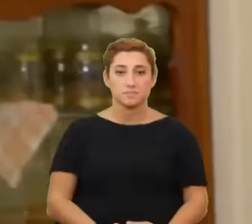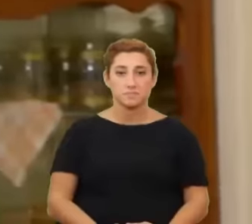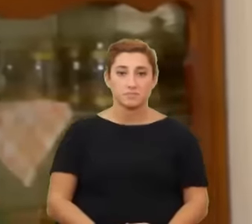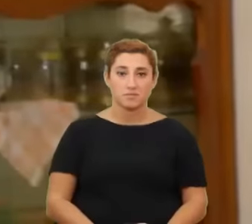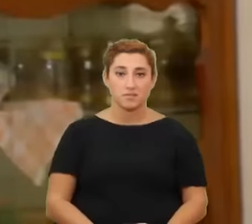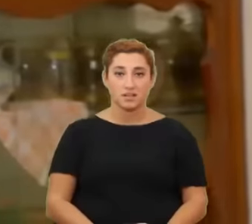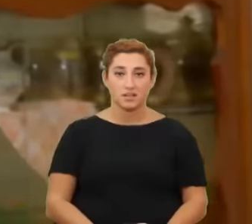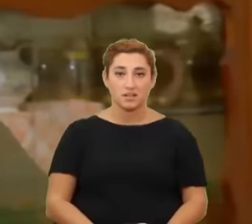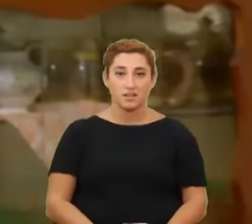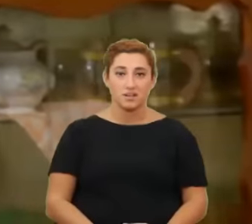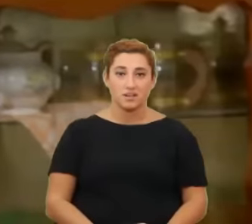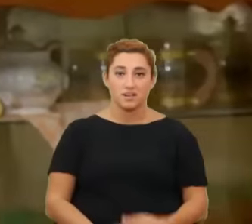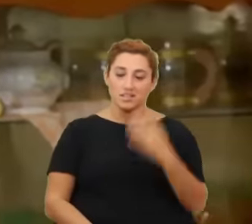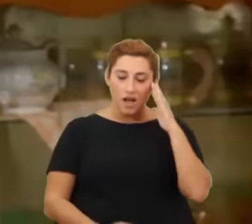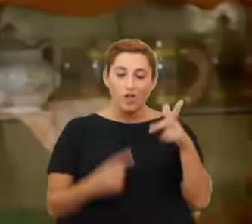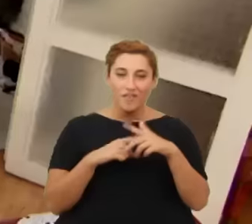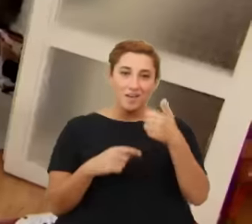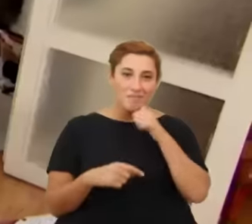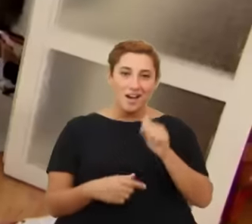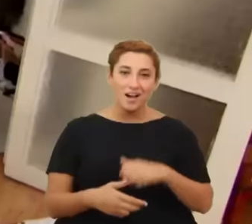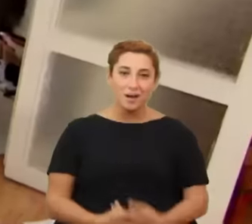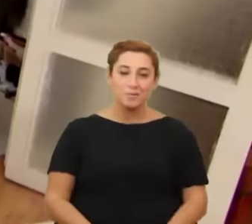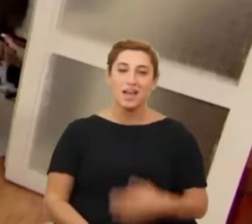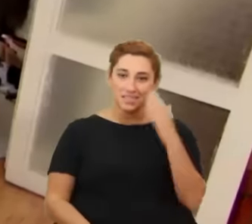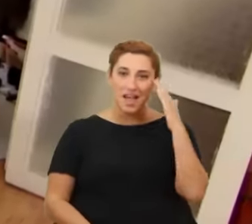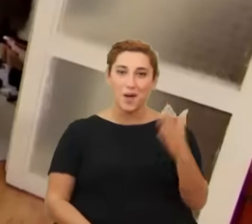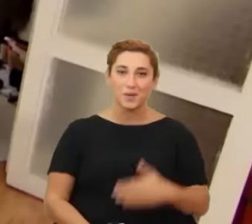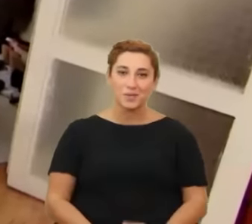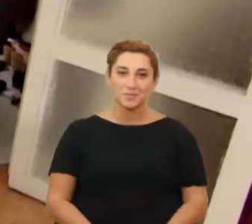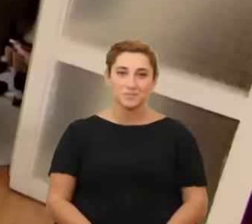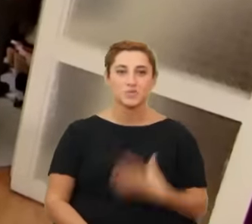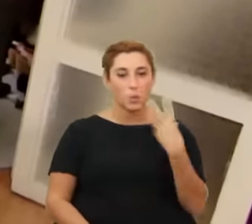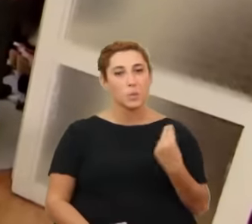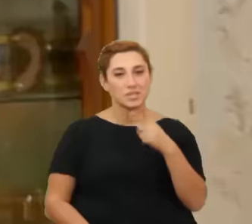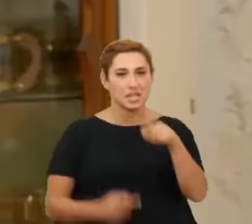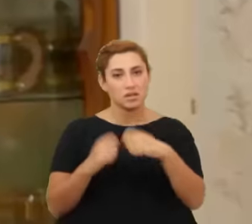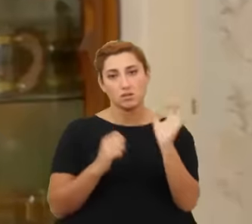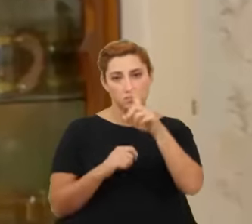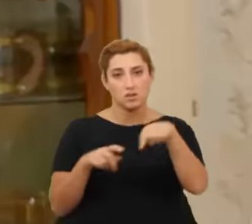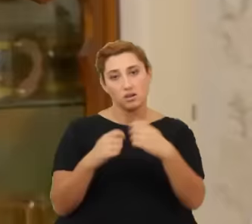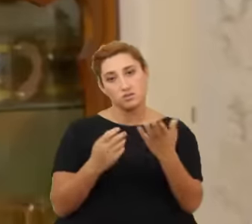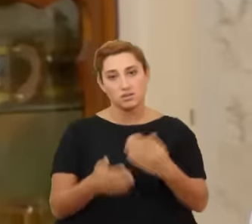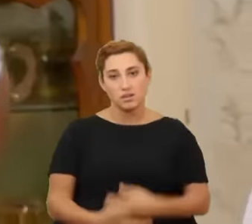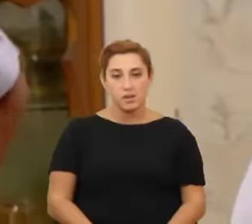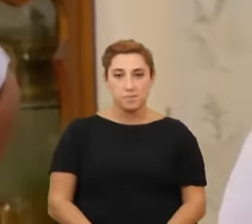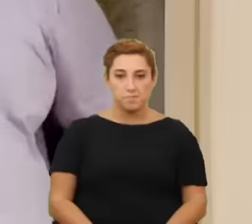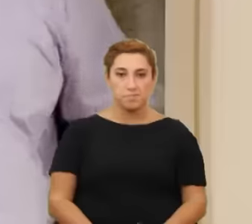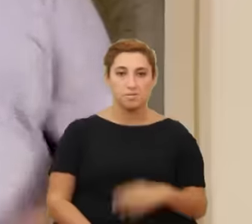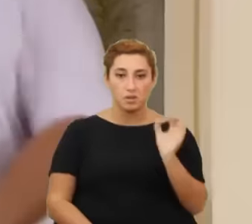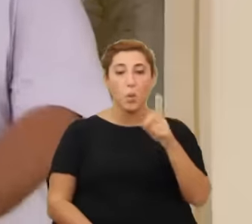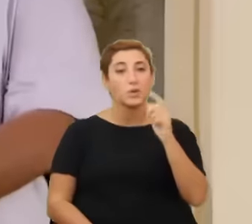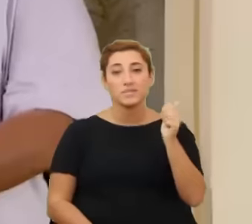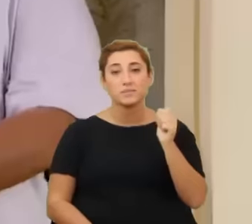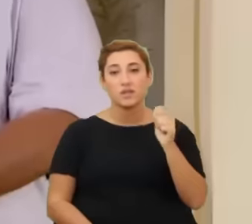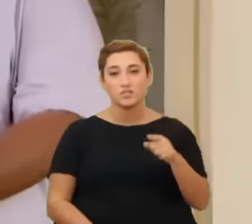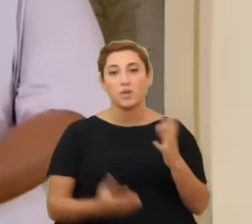rahatladı. Sağ ol Fehmi abi ya. Sağ ol. Çok güzel, sen kırdın. Tabii sen kırdın onu ya. Tabii ya. Ben o zaman